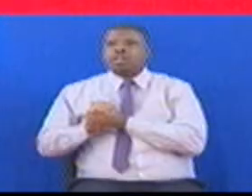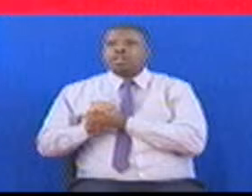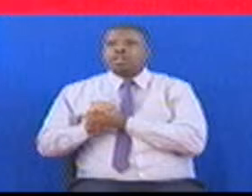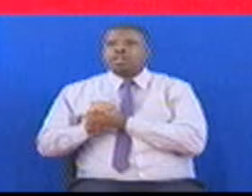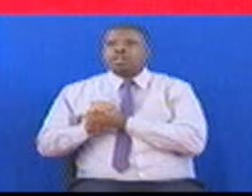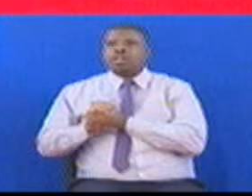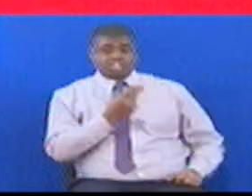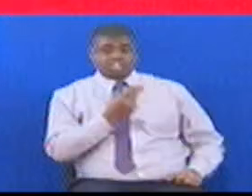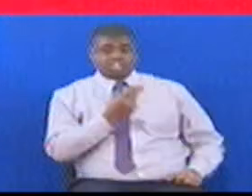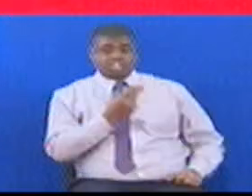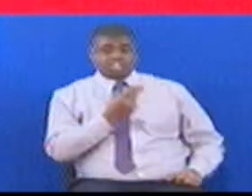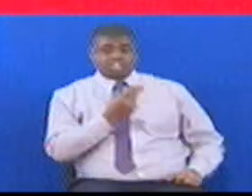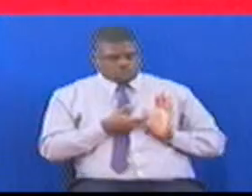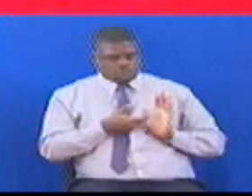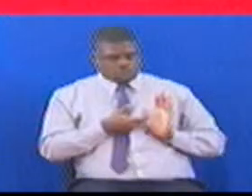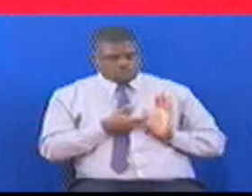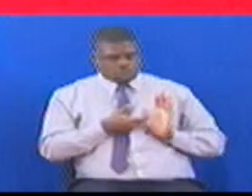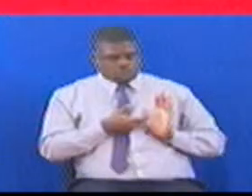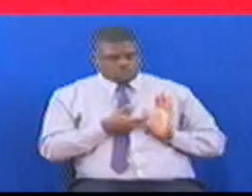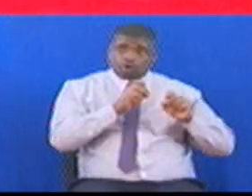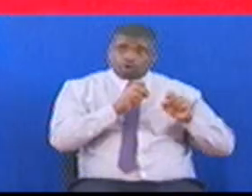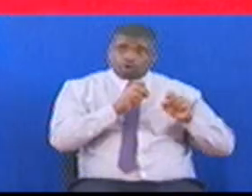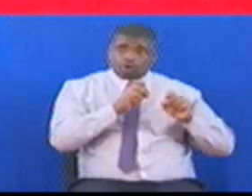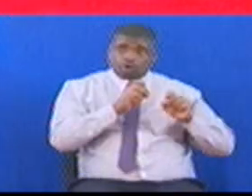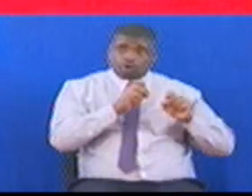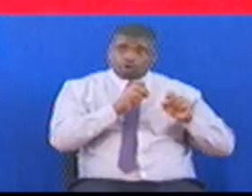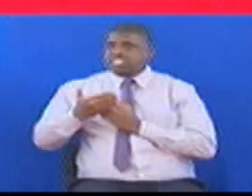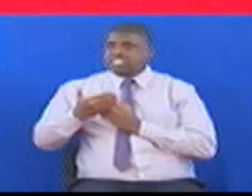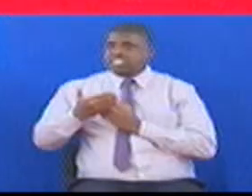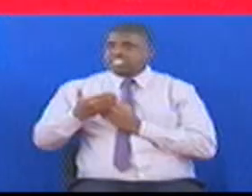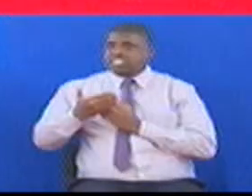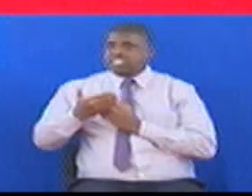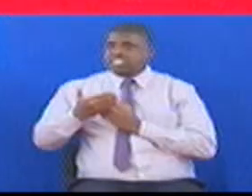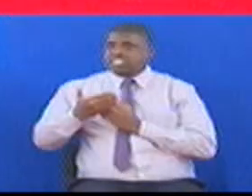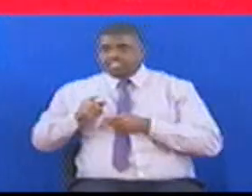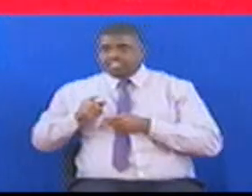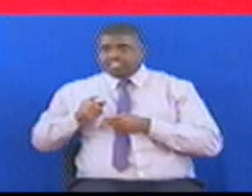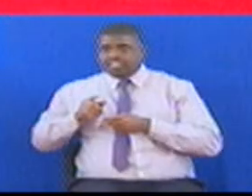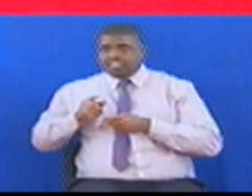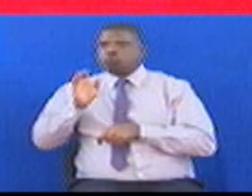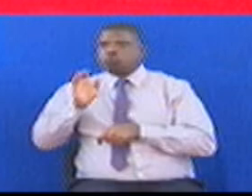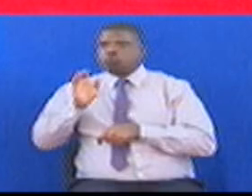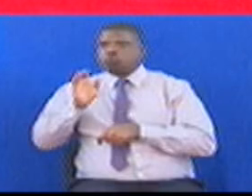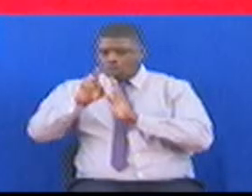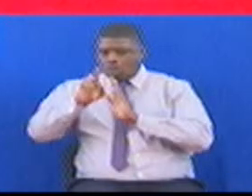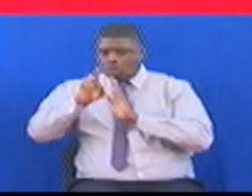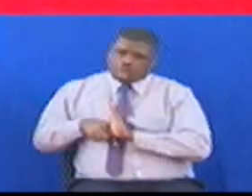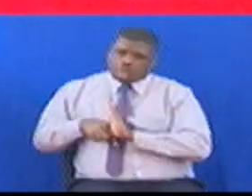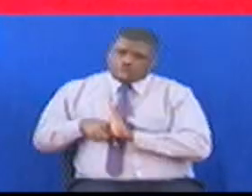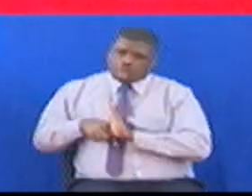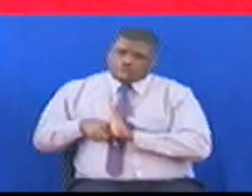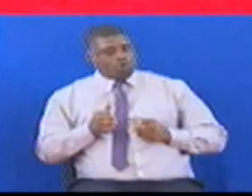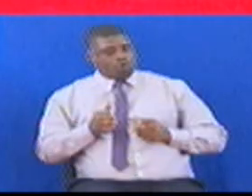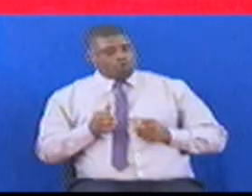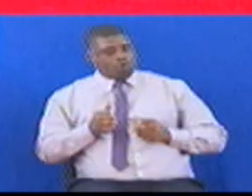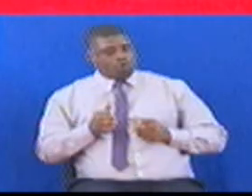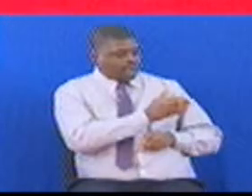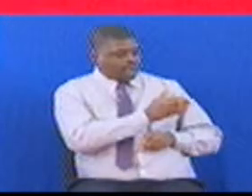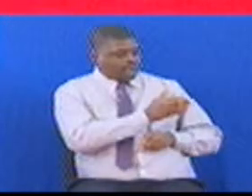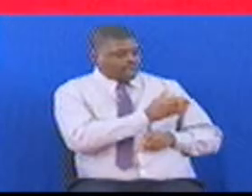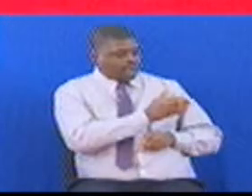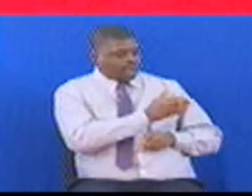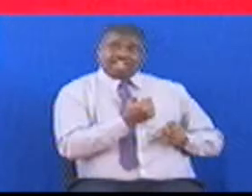2020 inaonesha kuwa tofauti na nchi nyingi ambazo uchumi wao umeporomoka, kwa upande wa